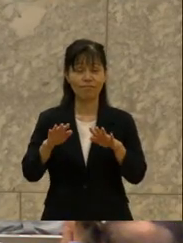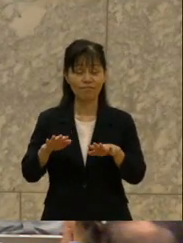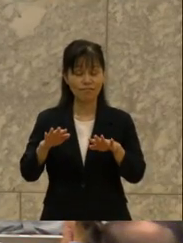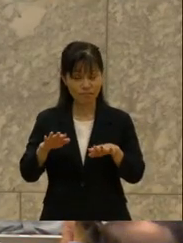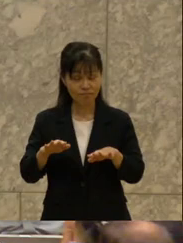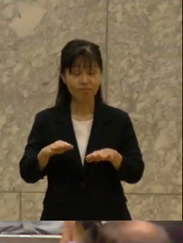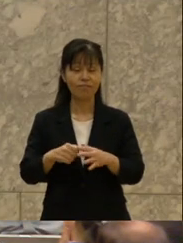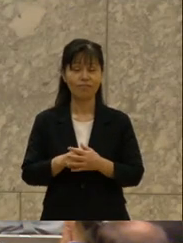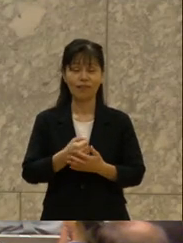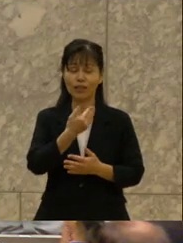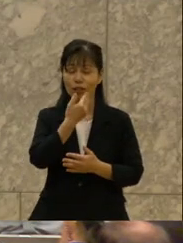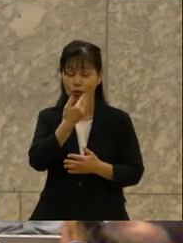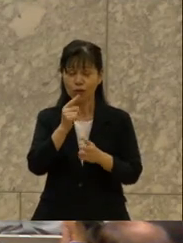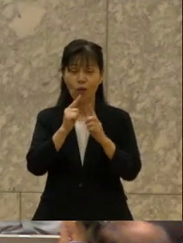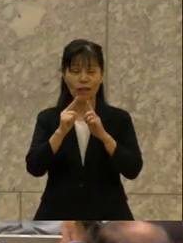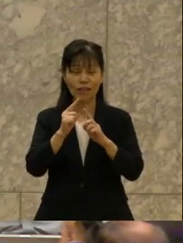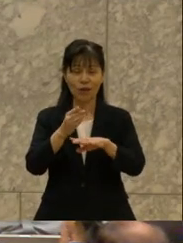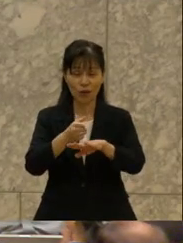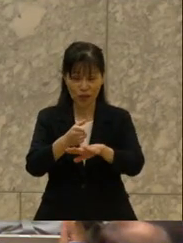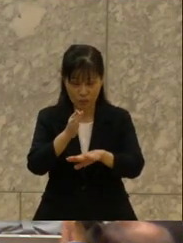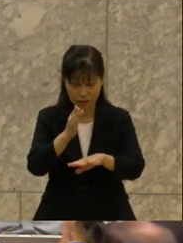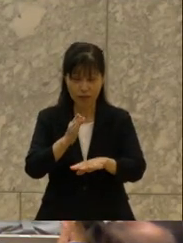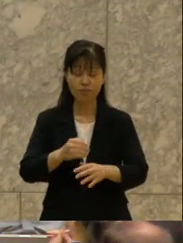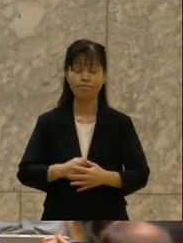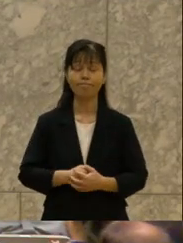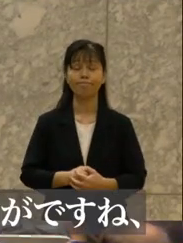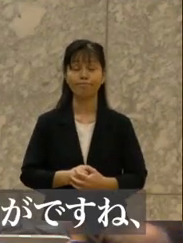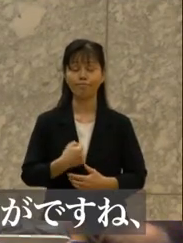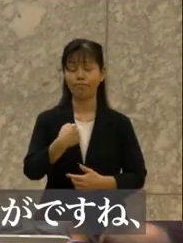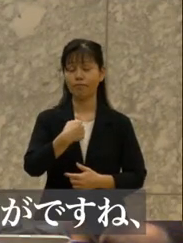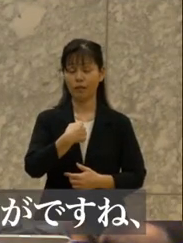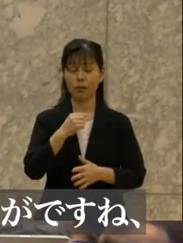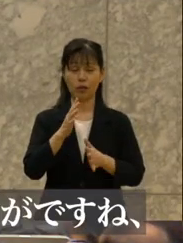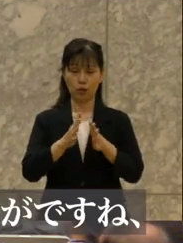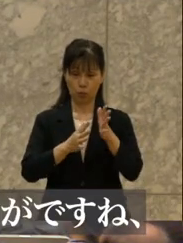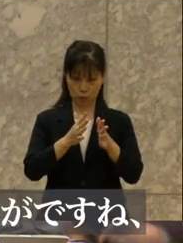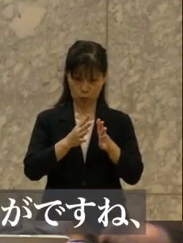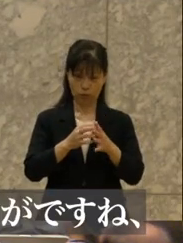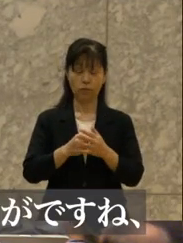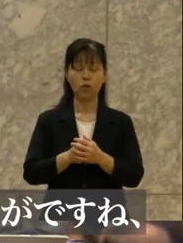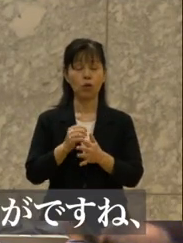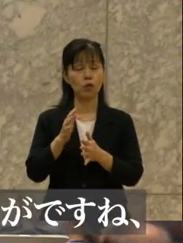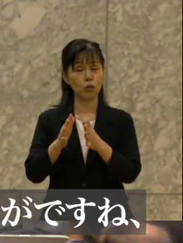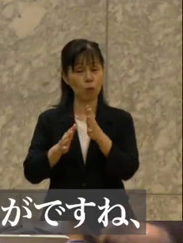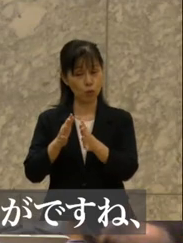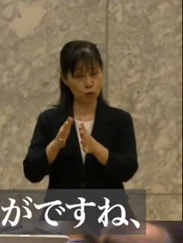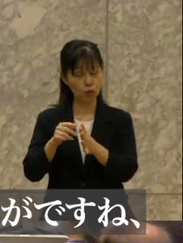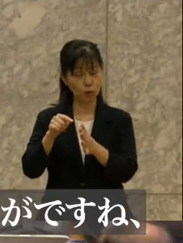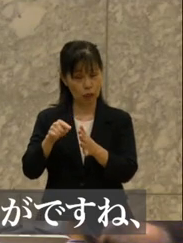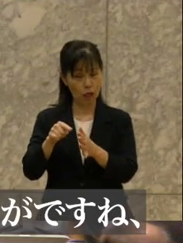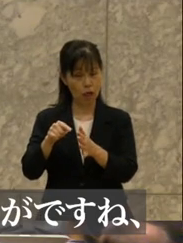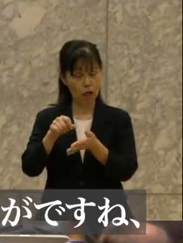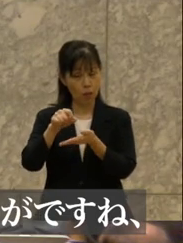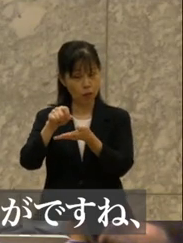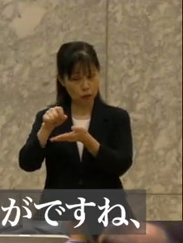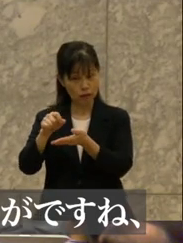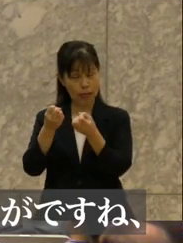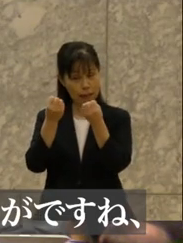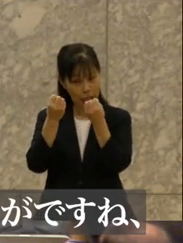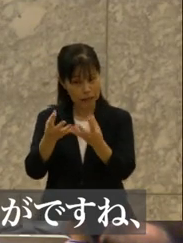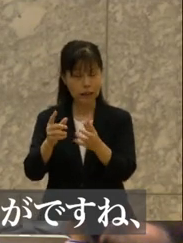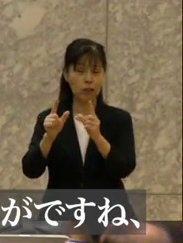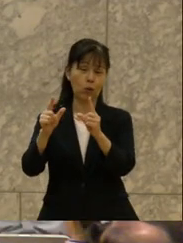大変貴重なお話は本当にありがとうございました私もですねスポーツとそれからスポーツが照らしてくれるこれからの新しい東京